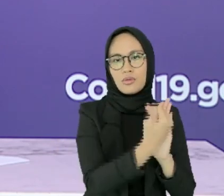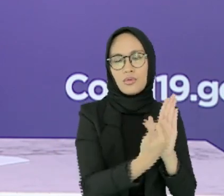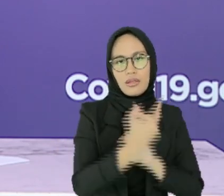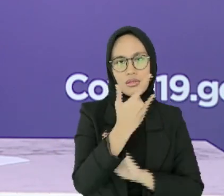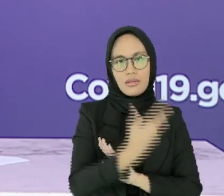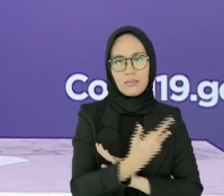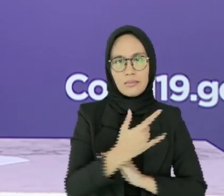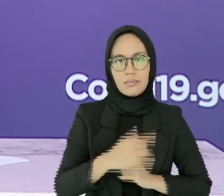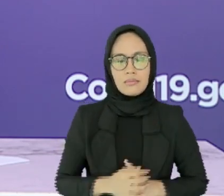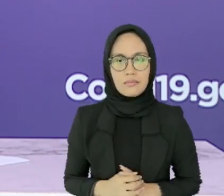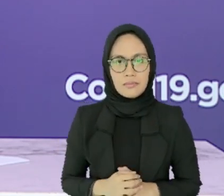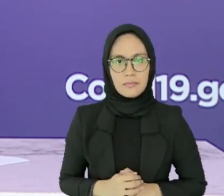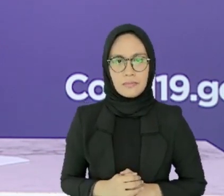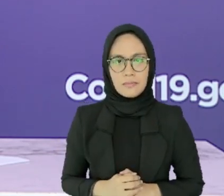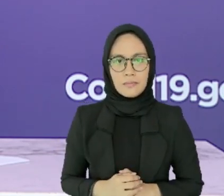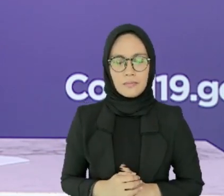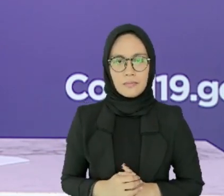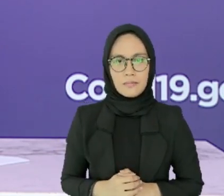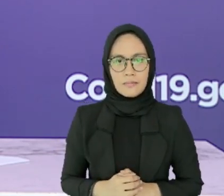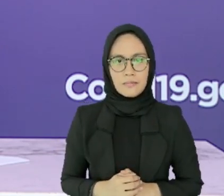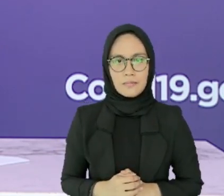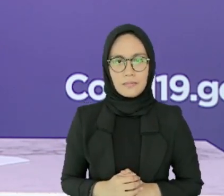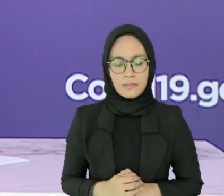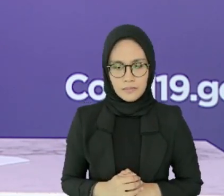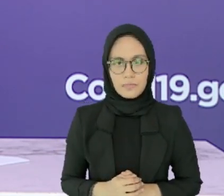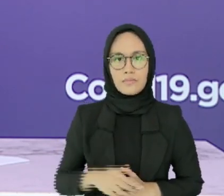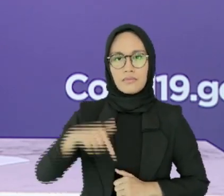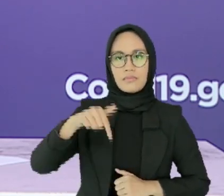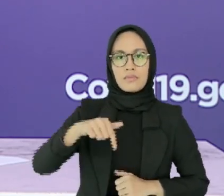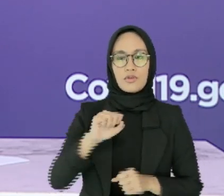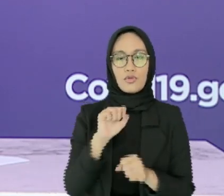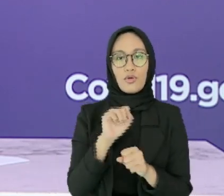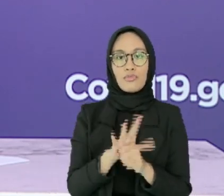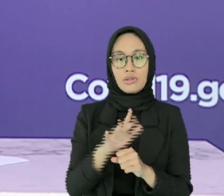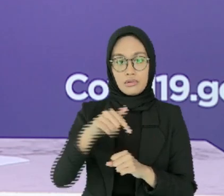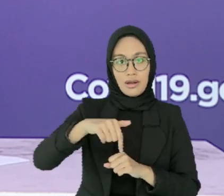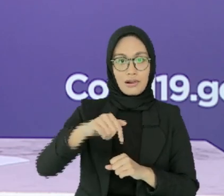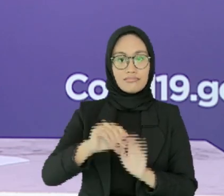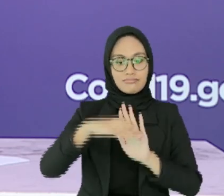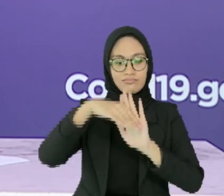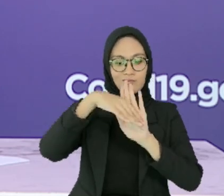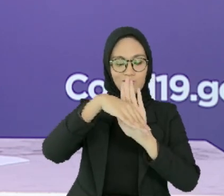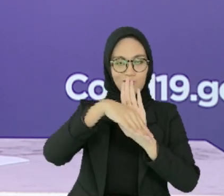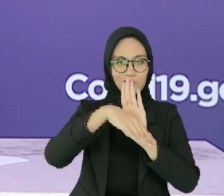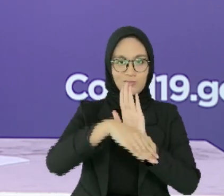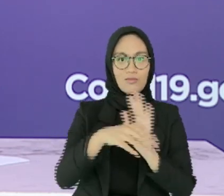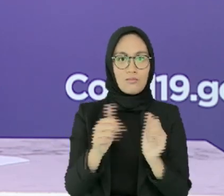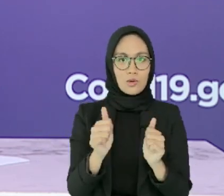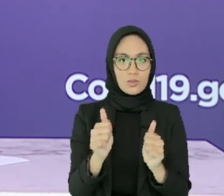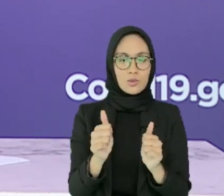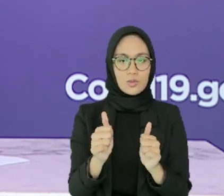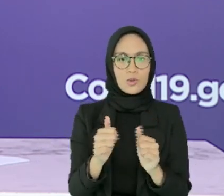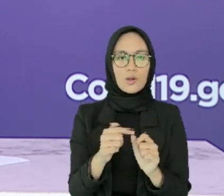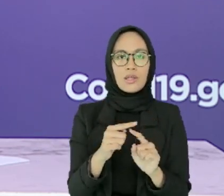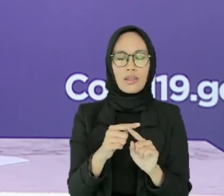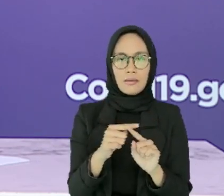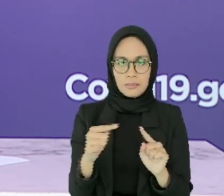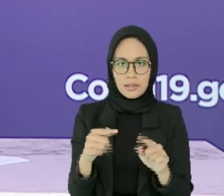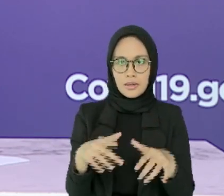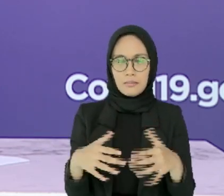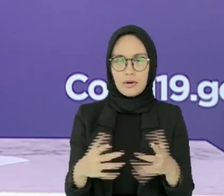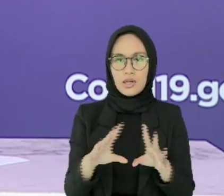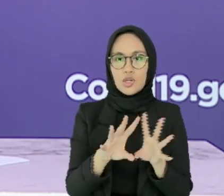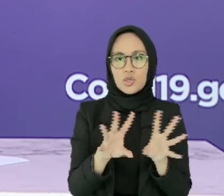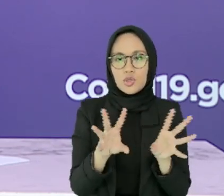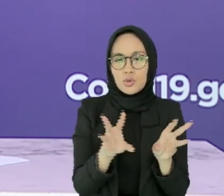19 pada keadaan kasus coffee 19 yang sedang rendah seperti saat ini penting untuk menjaga jumlah